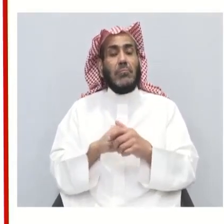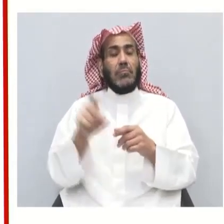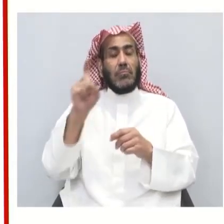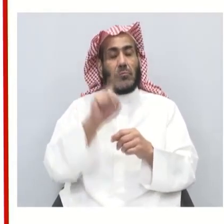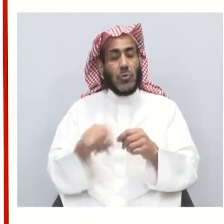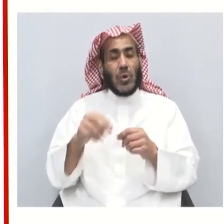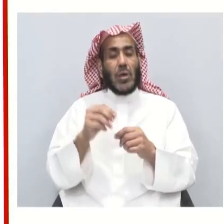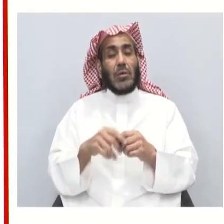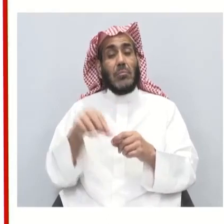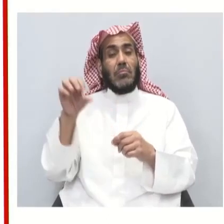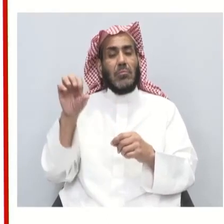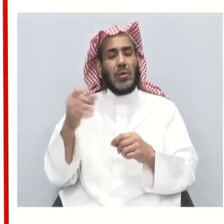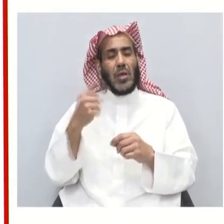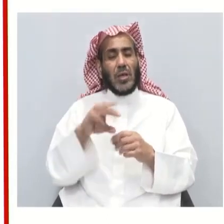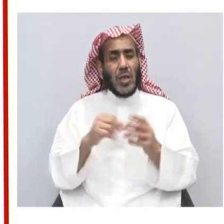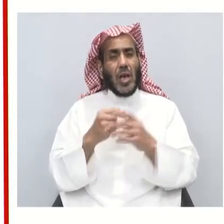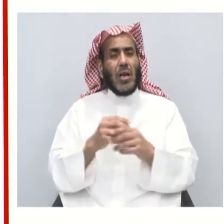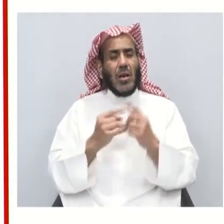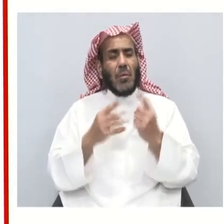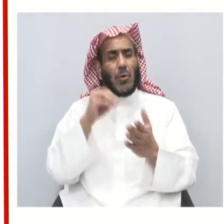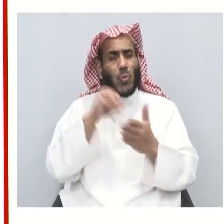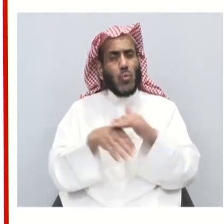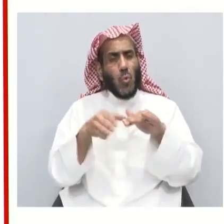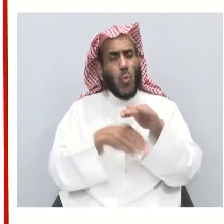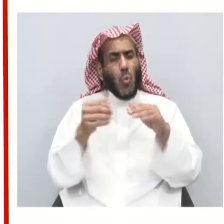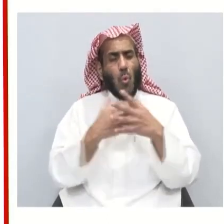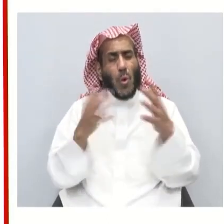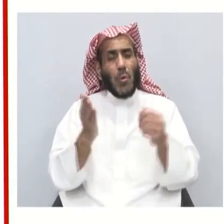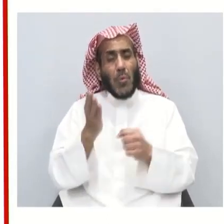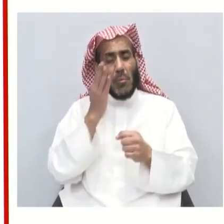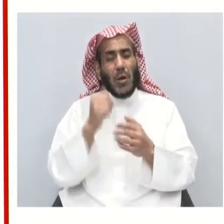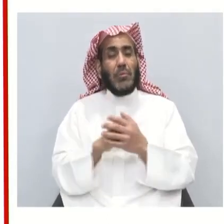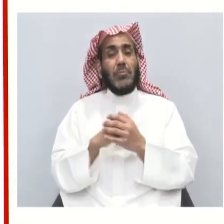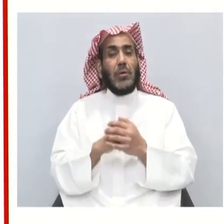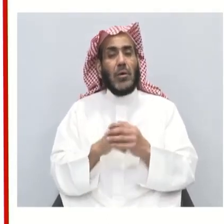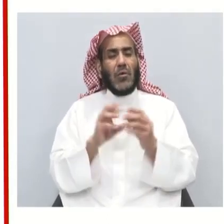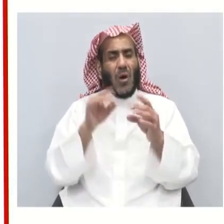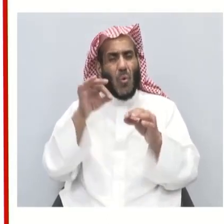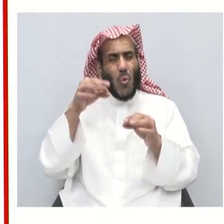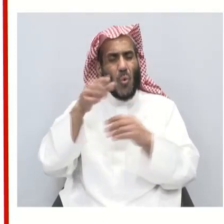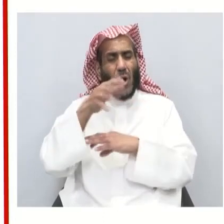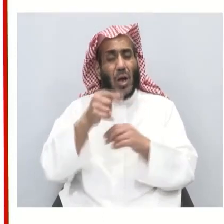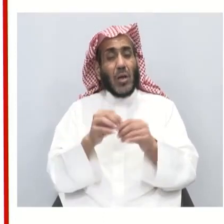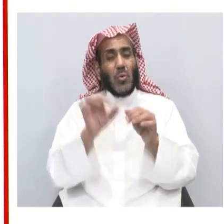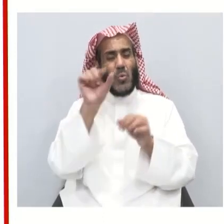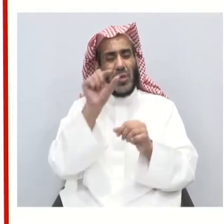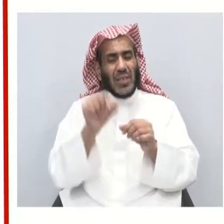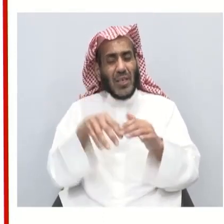سؤال 19، نبات يخزن كميات كبيرة من الماء في أوراقه وسيقانه